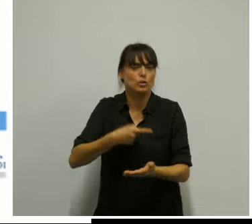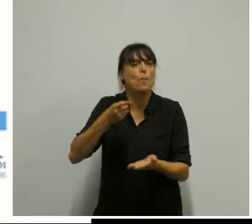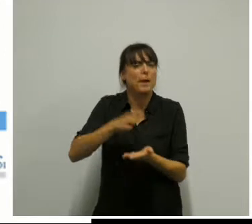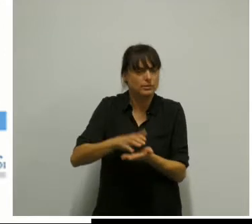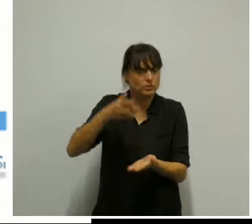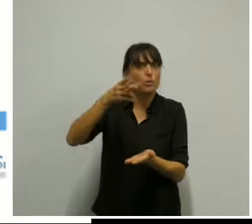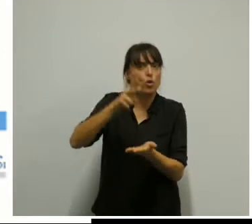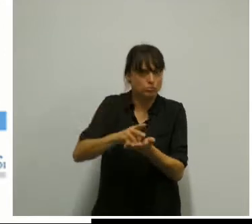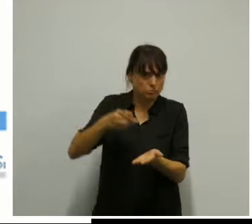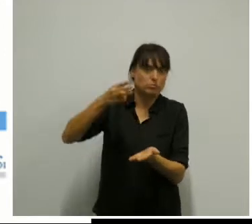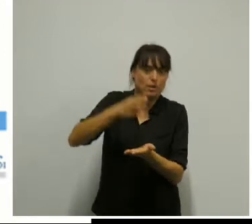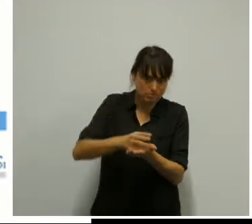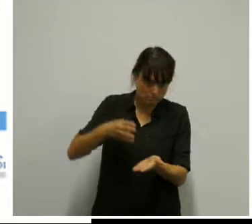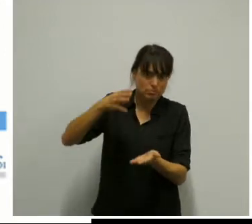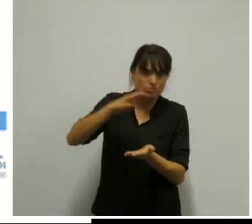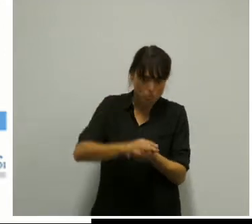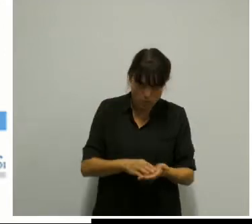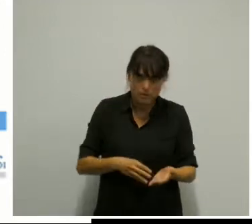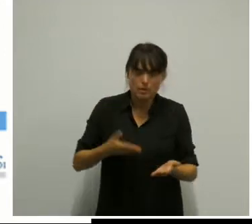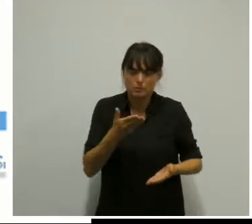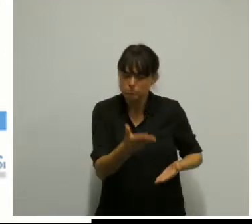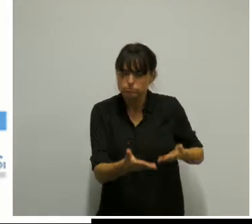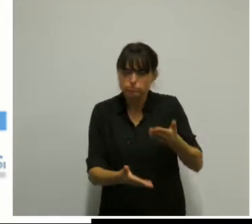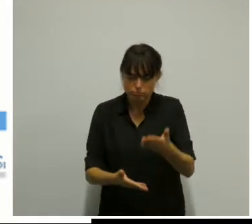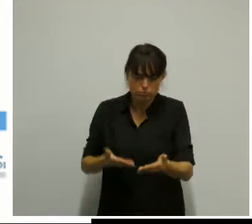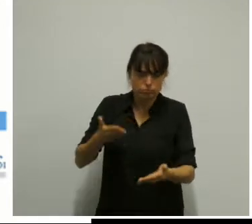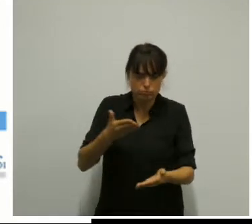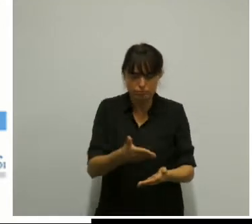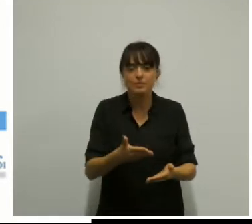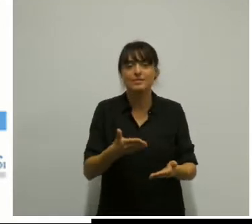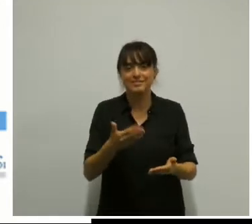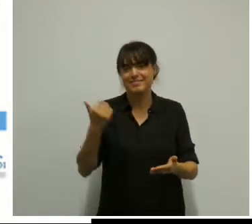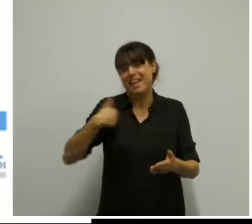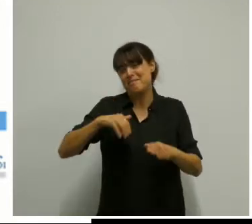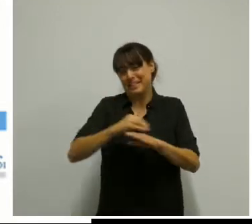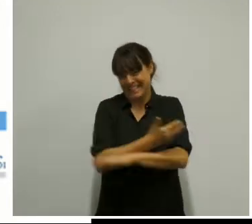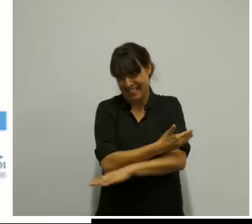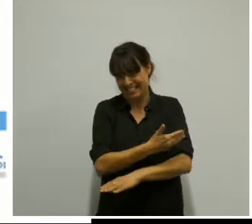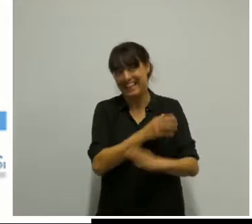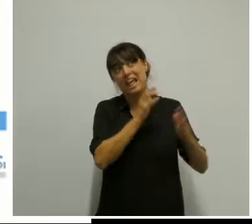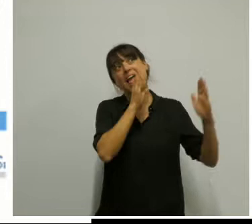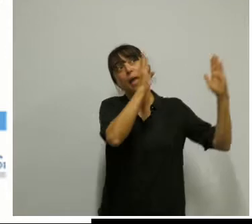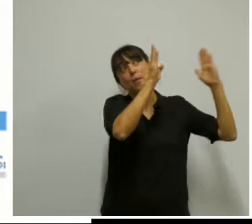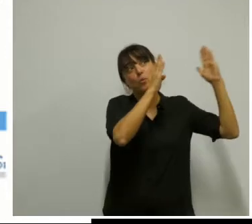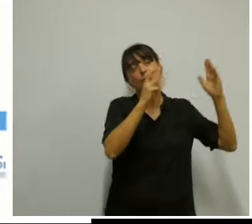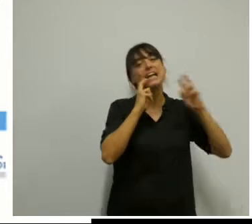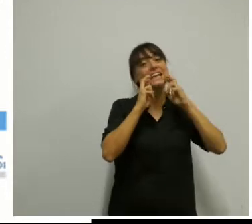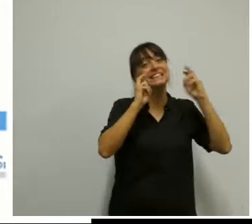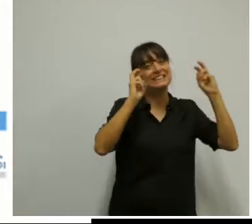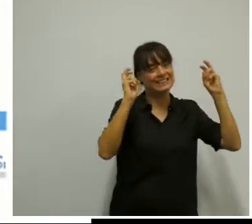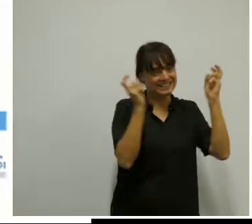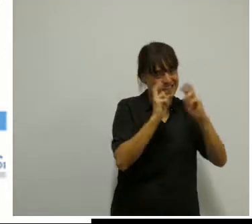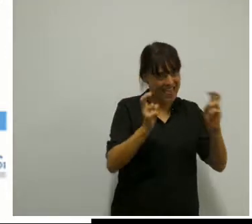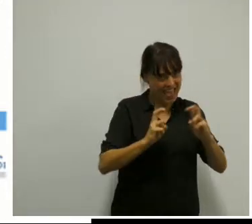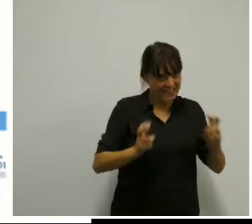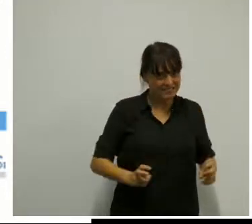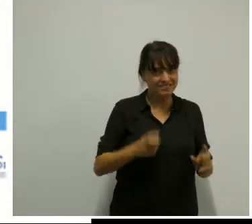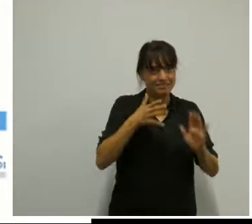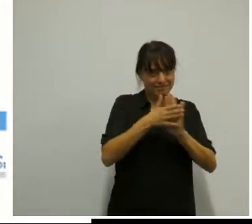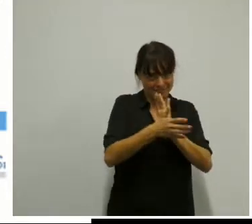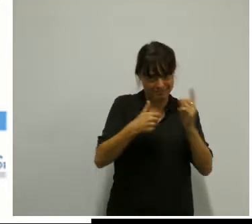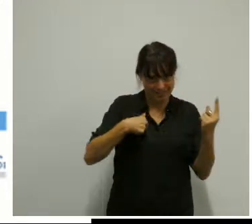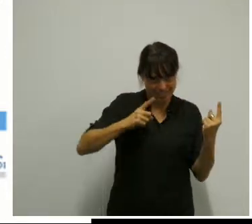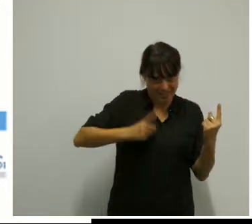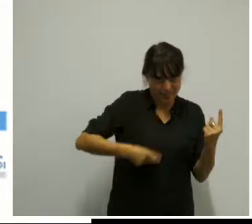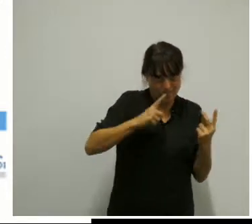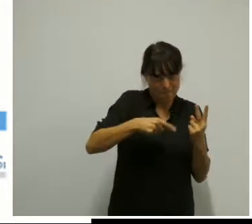intensos, però haig de dir que, clar, a pilota passada dius, uau, que xulo va ser. En aquell moment, quan ets directora, quan ets mestra i tens tot això,